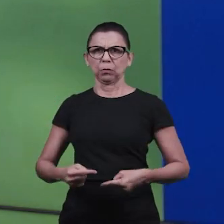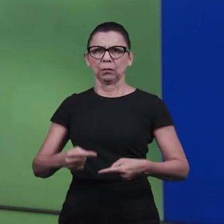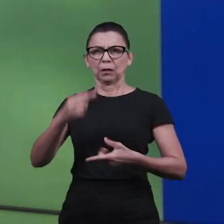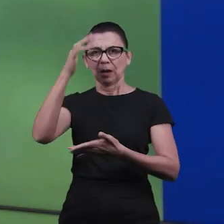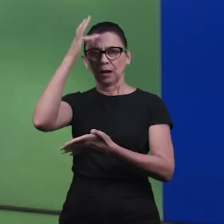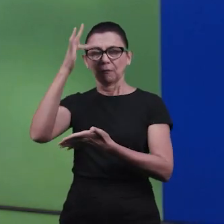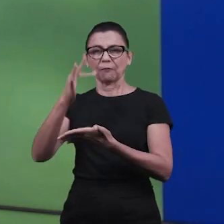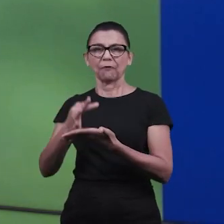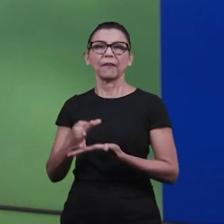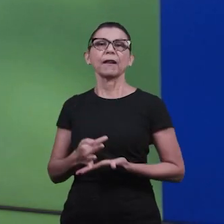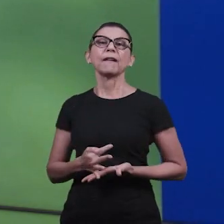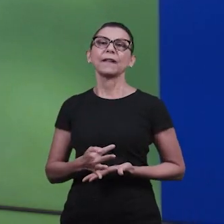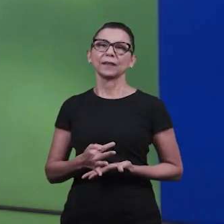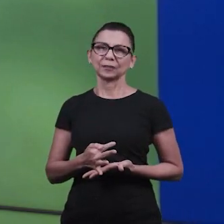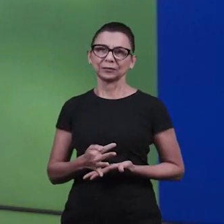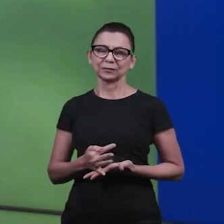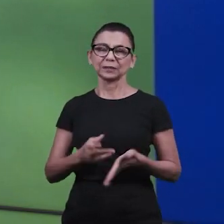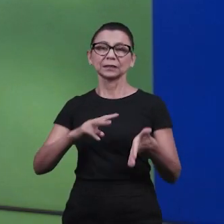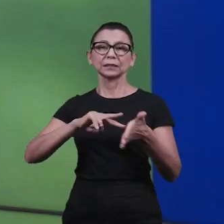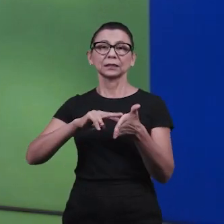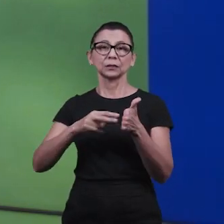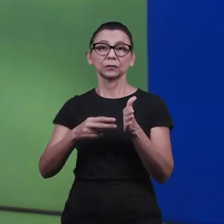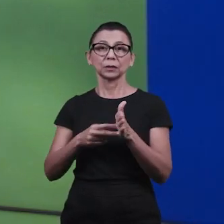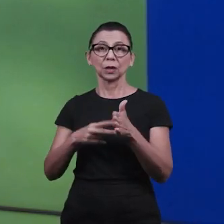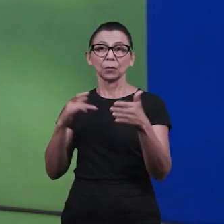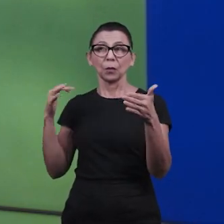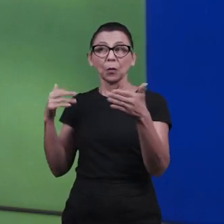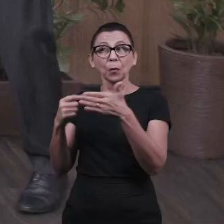Jésus. Comme beaucoup